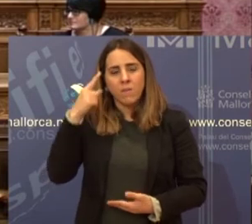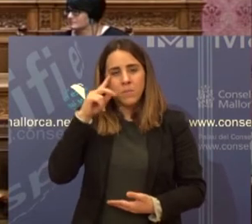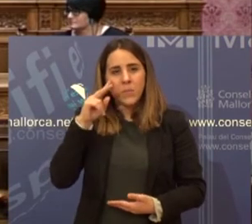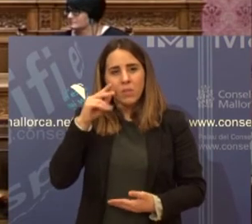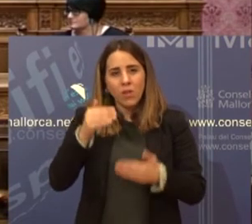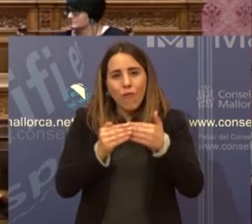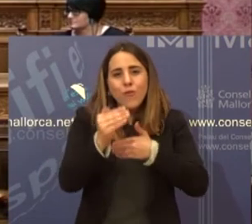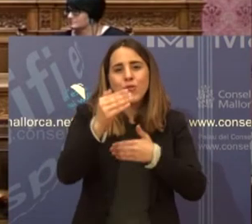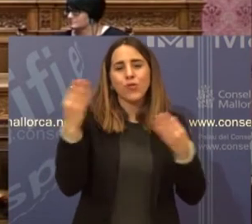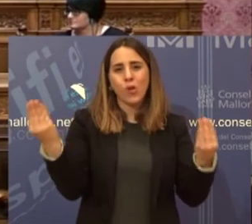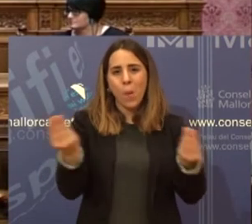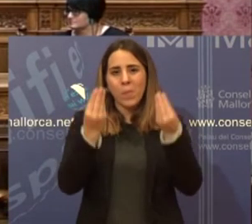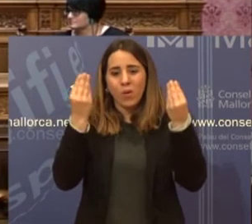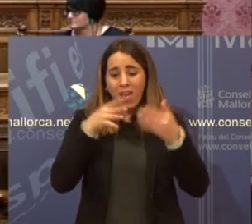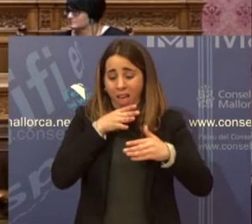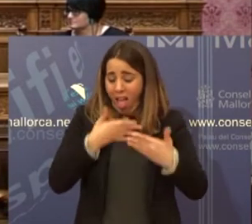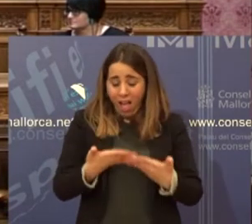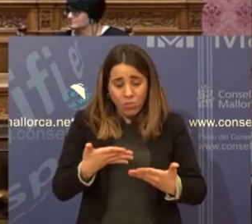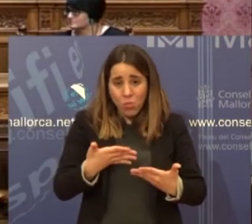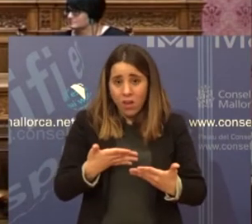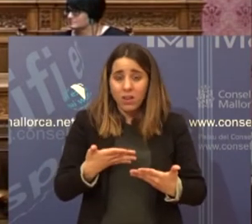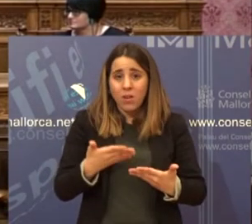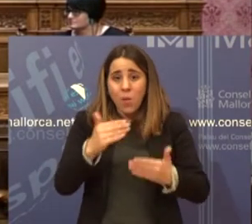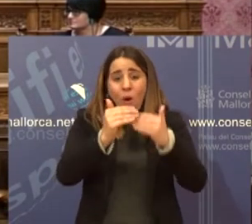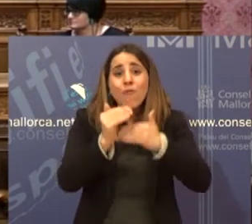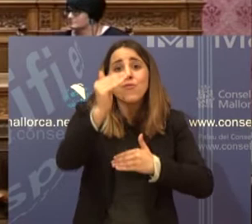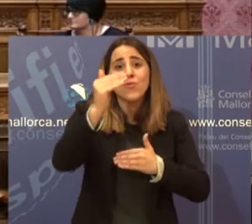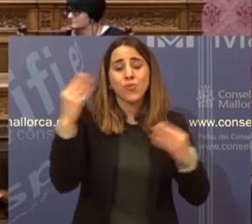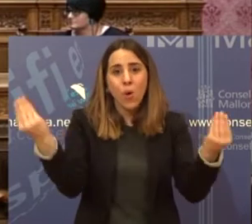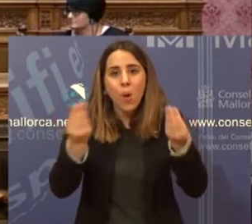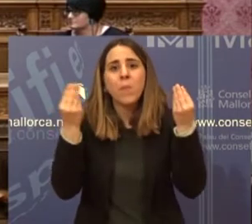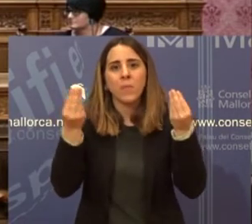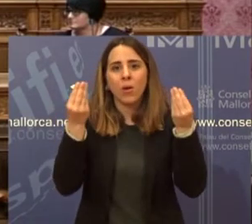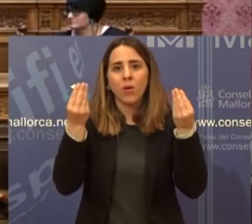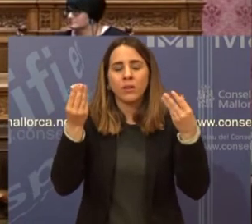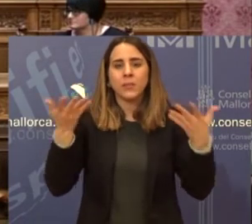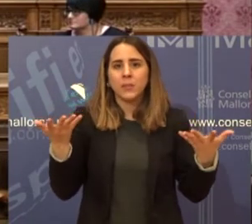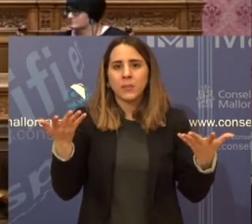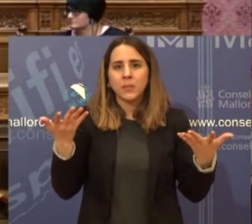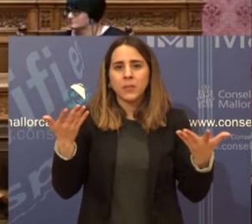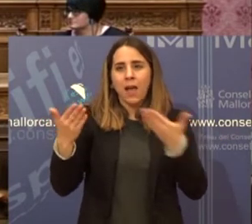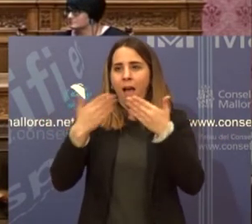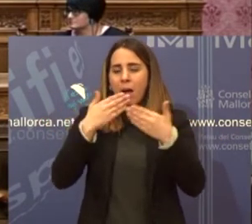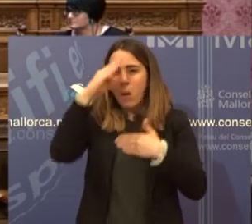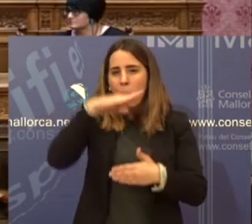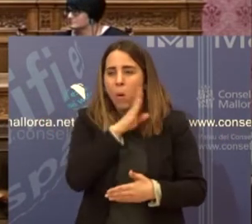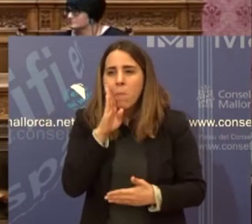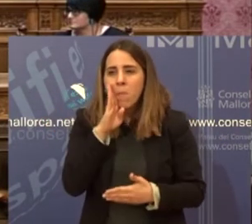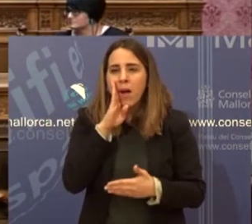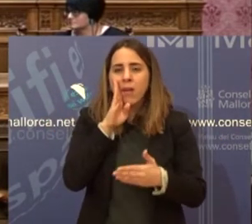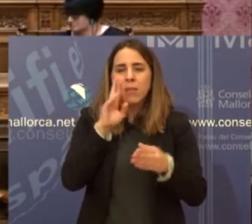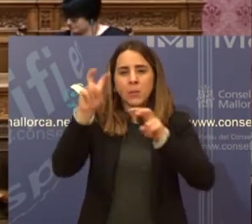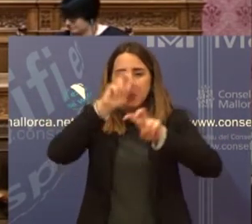futur millor des que en aquell moment li està sofrint, te poses, xerres amb